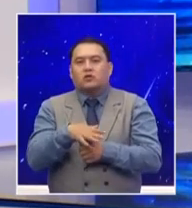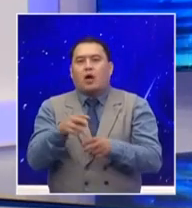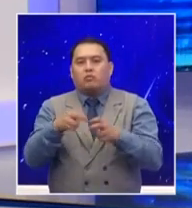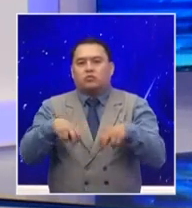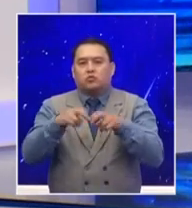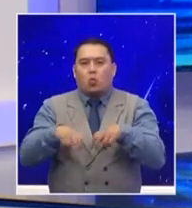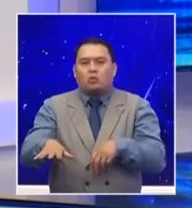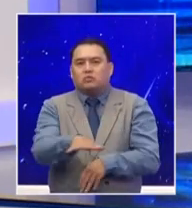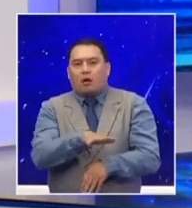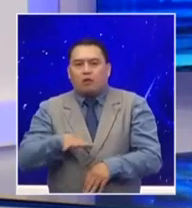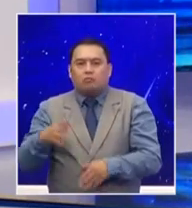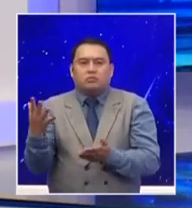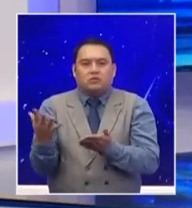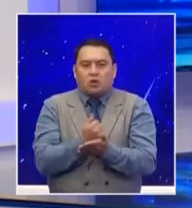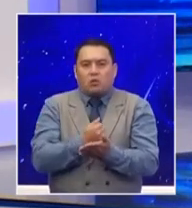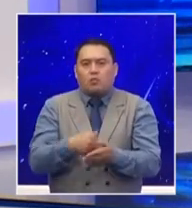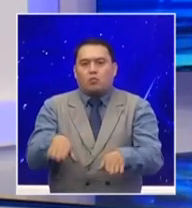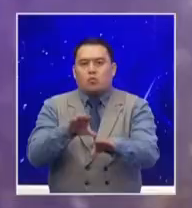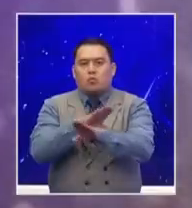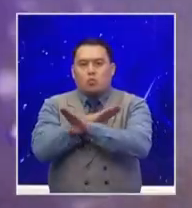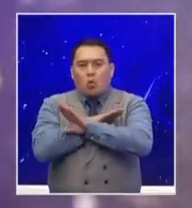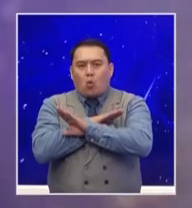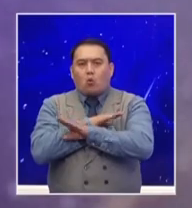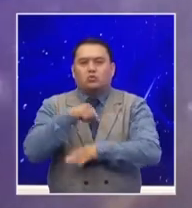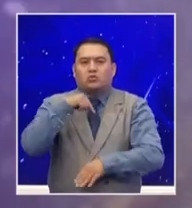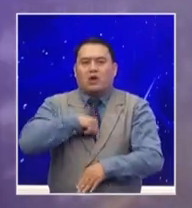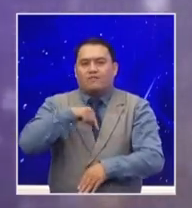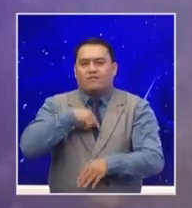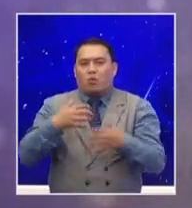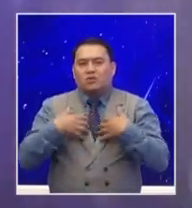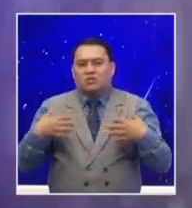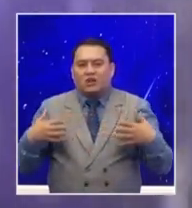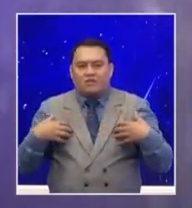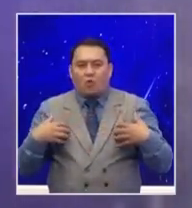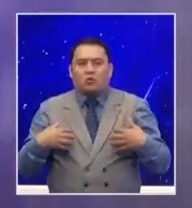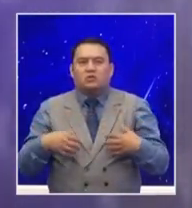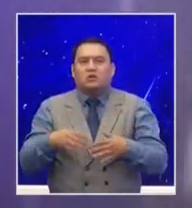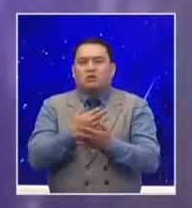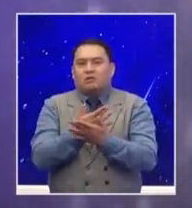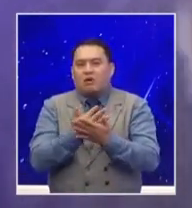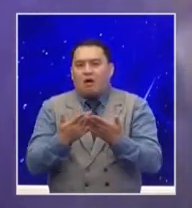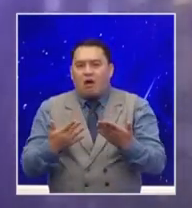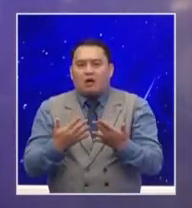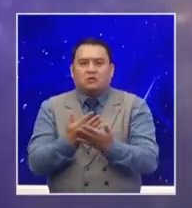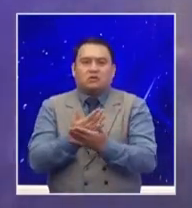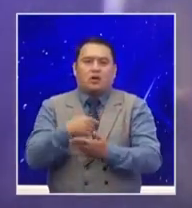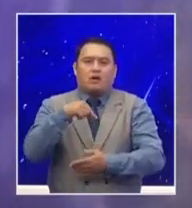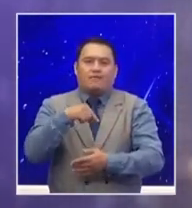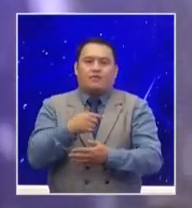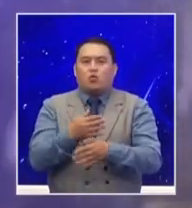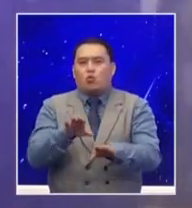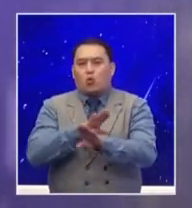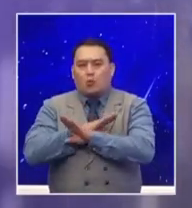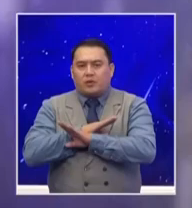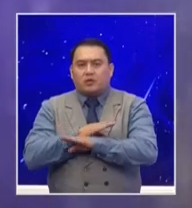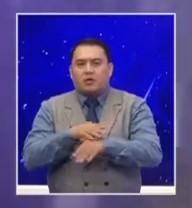обследовали пляжи, где ранее были обнаружены мертвые придонные организмы и животные. Морские звезды, морские ежи, мидии и актинии.